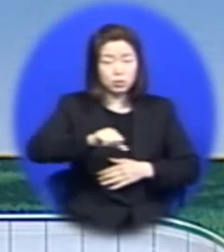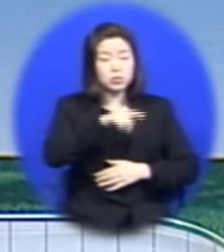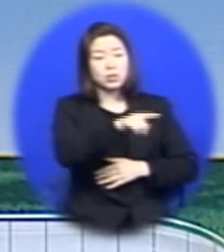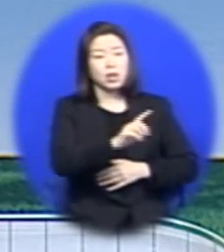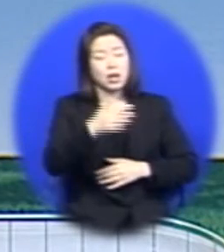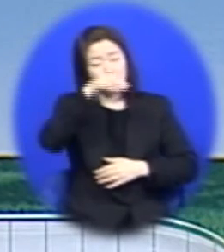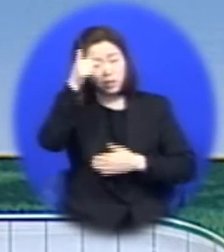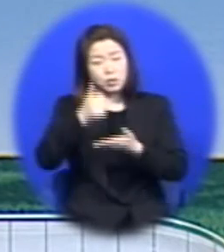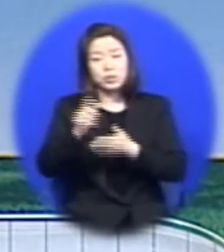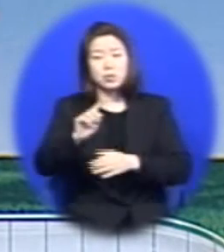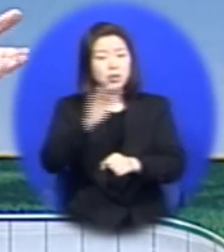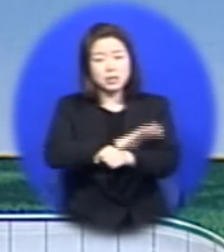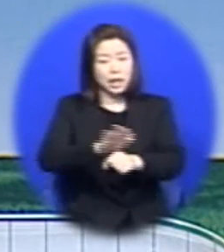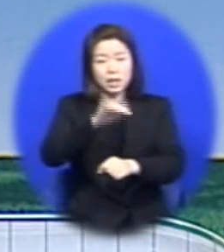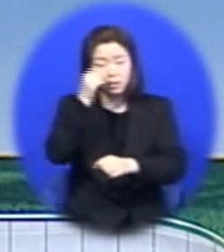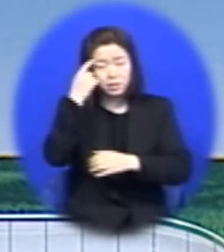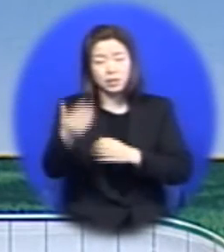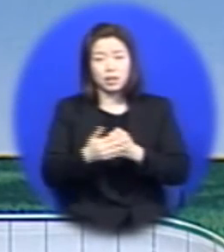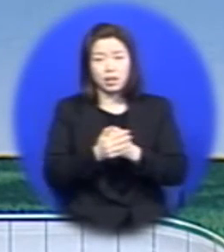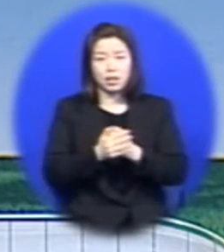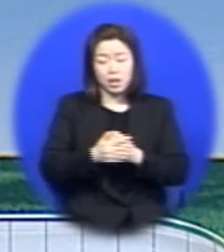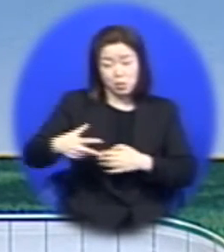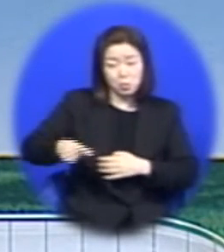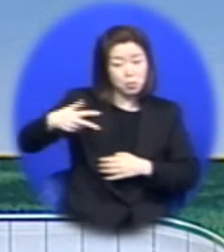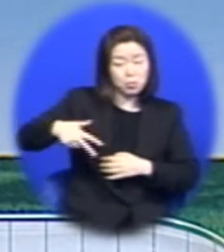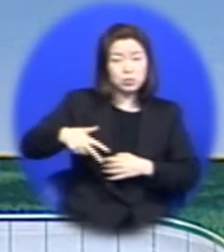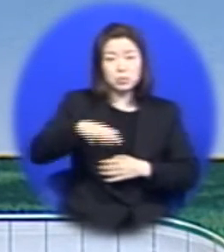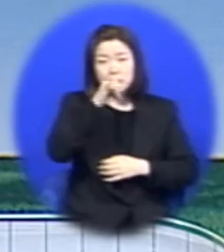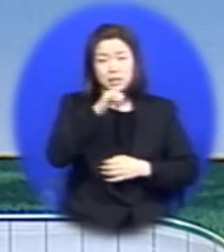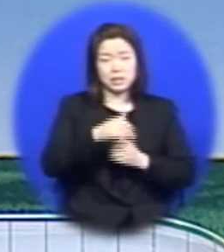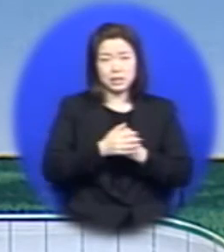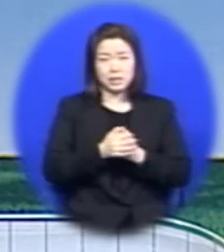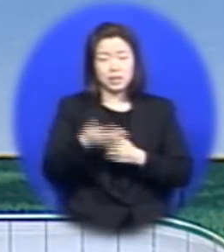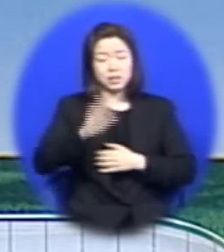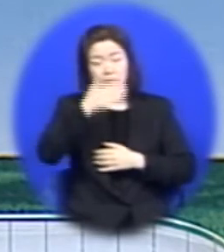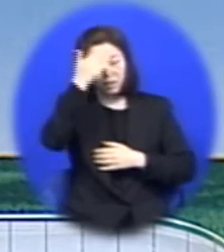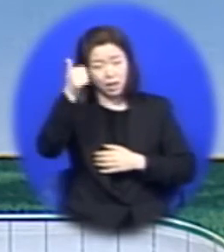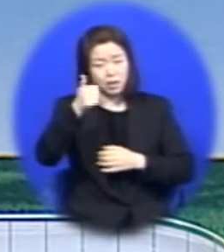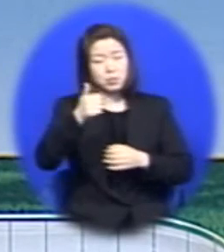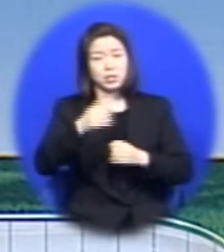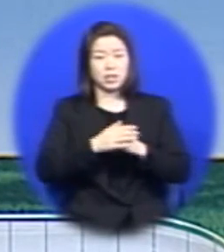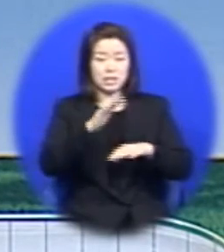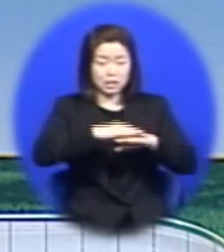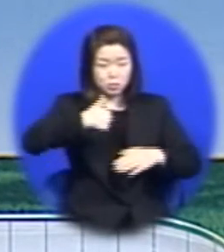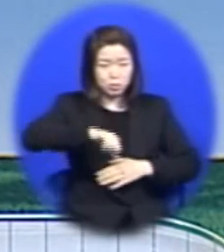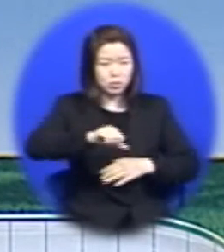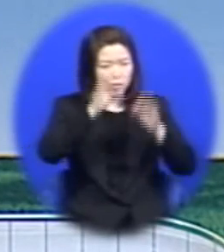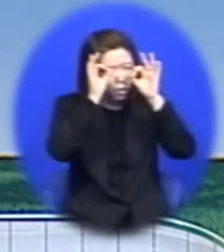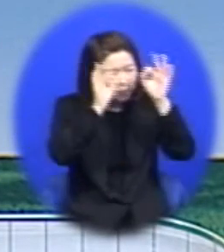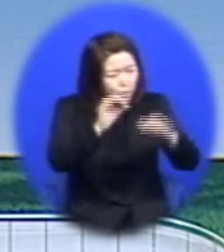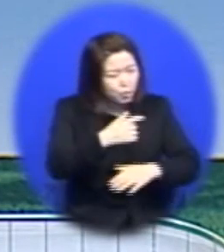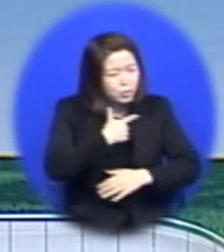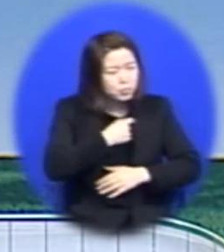있겠어요? 계속 똥오줌 싸는 것밖에 없지. 그런데도 그 할아버지에게 이 손주는요, 보고